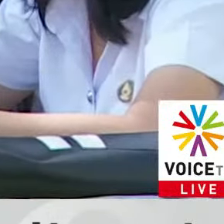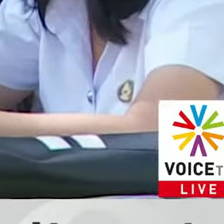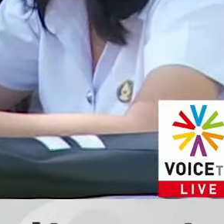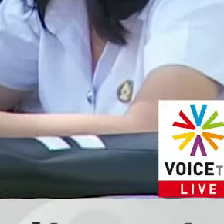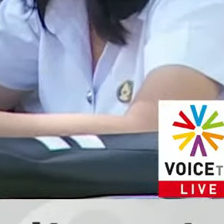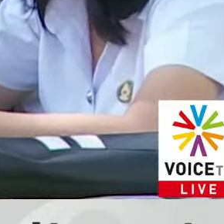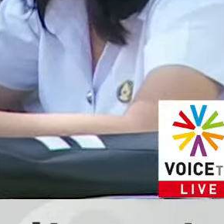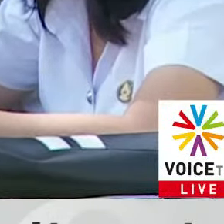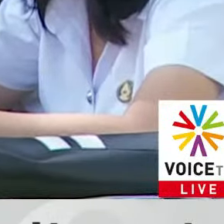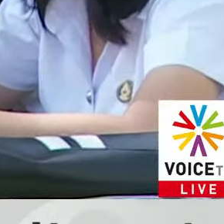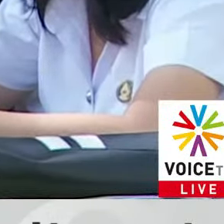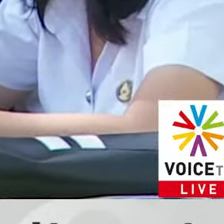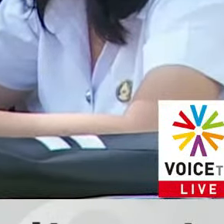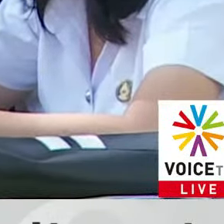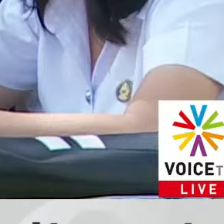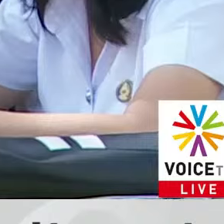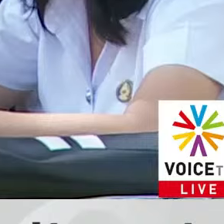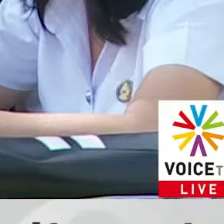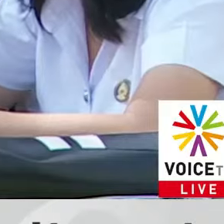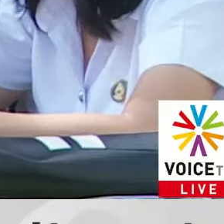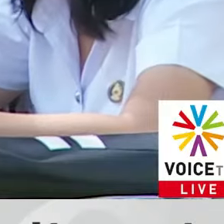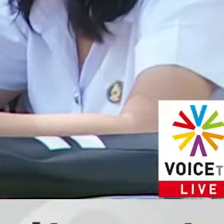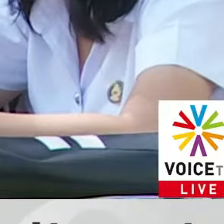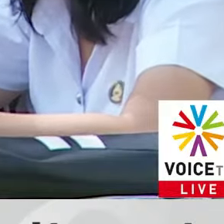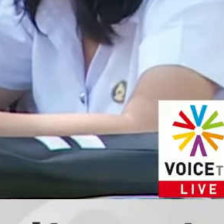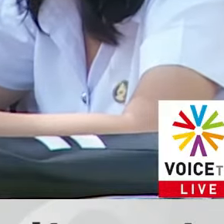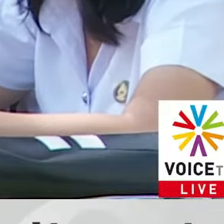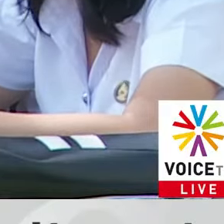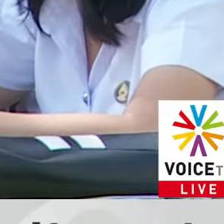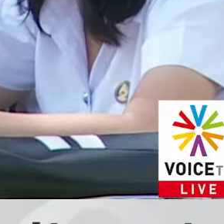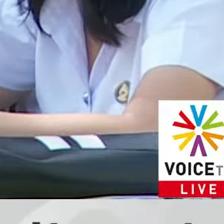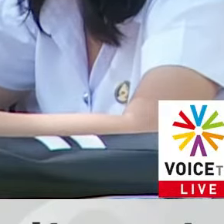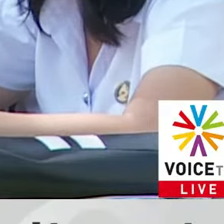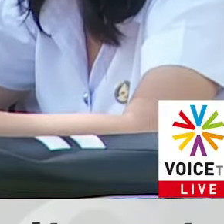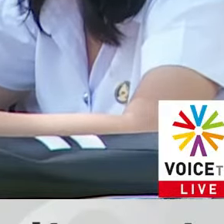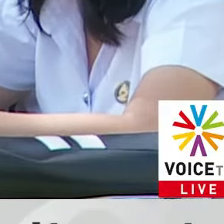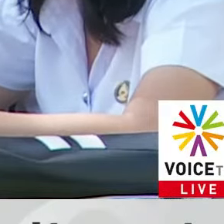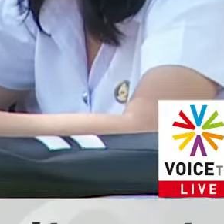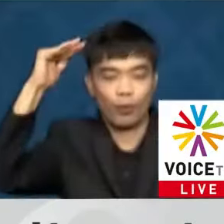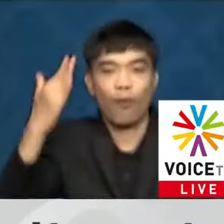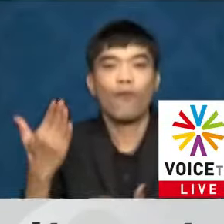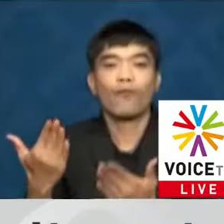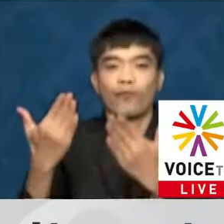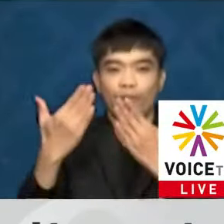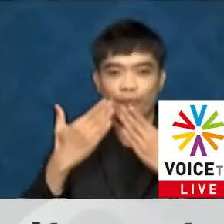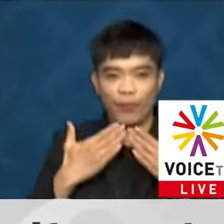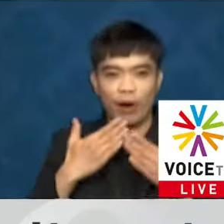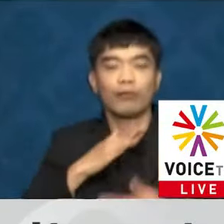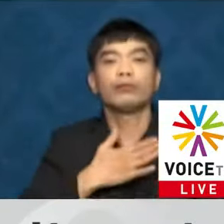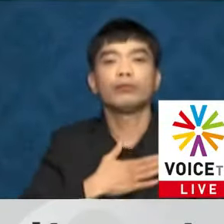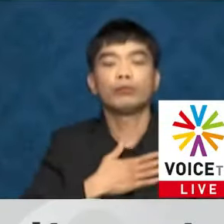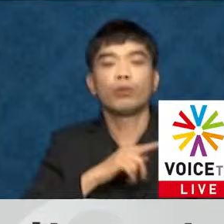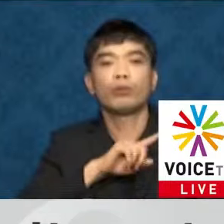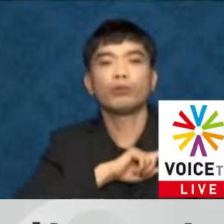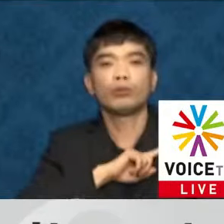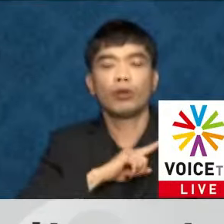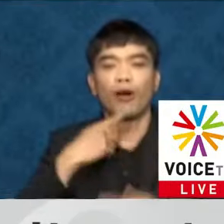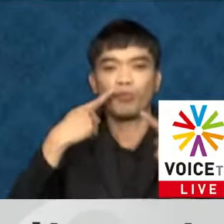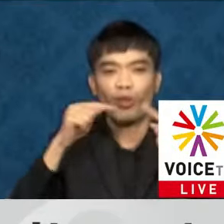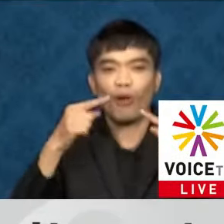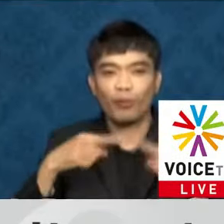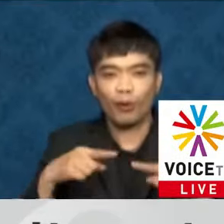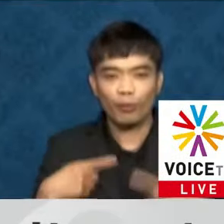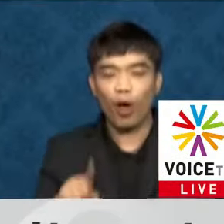ค่ะคุณจุลภาณรัฐมนตรีช่วยคลังก็ตอบนะคะว่ายอมรับว่าหลังจากมีพรบฉบับปี66ก